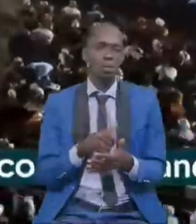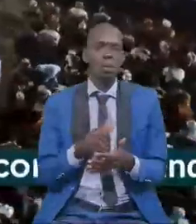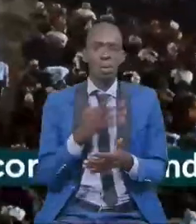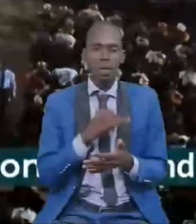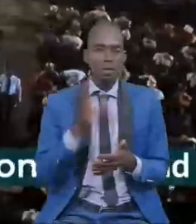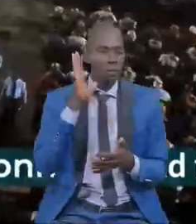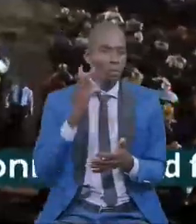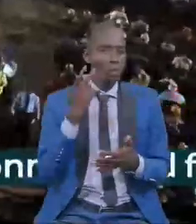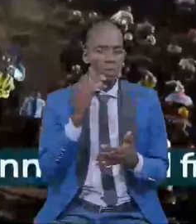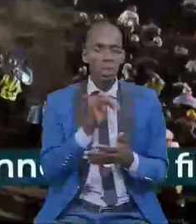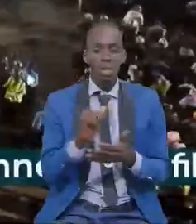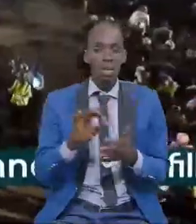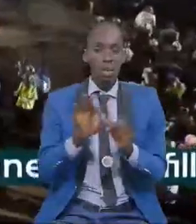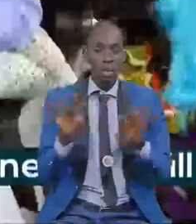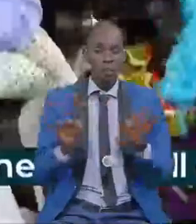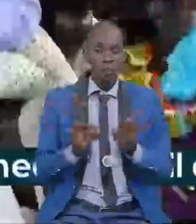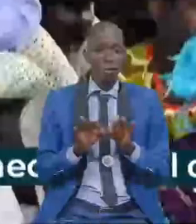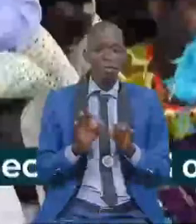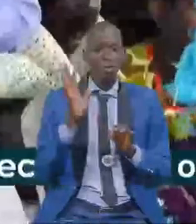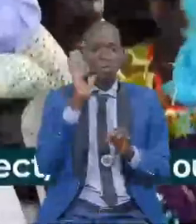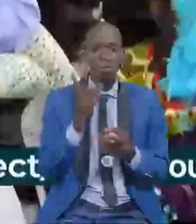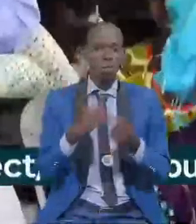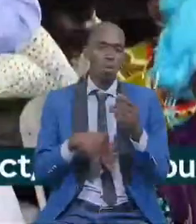Remplis le formulaire.